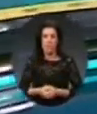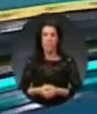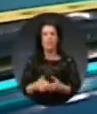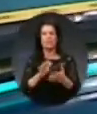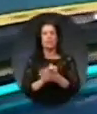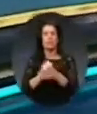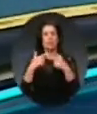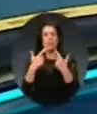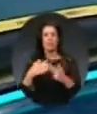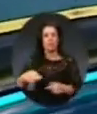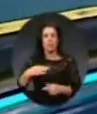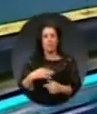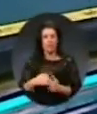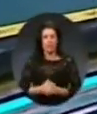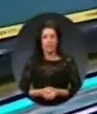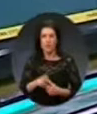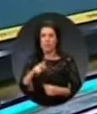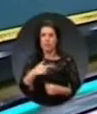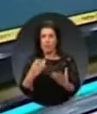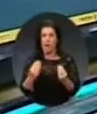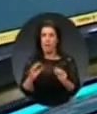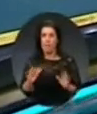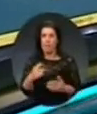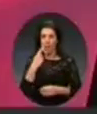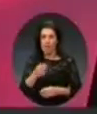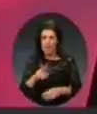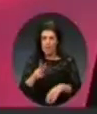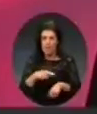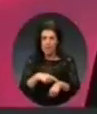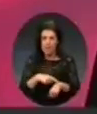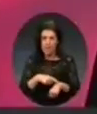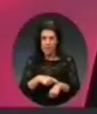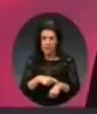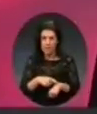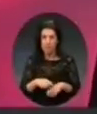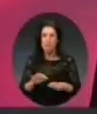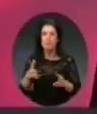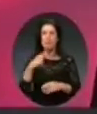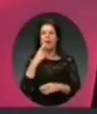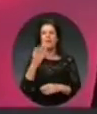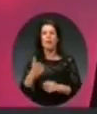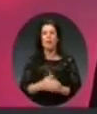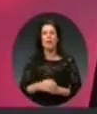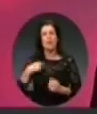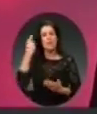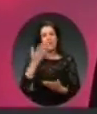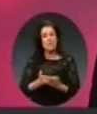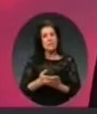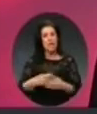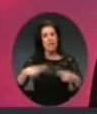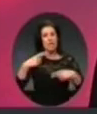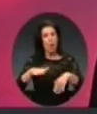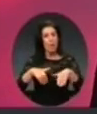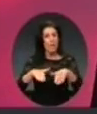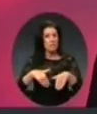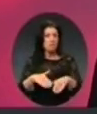אלדד תמיר, אלון גלאזר. יש לי המון מה להגיד, באמת. יש זמן? כן, מה אתה אומר, אבל כשאין זמן? אני מציע שאולי ביום עצמאות ניקח את כל הדברים